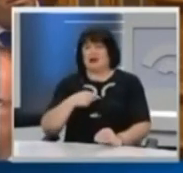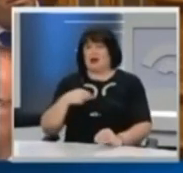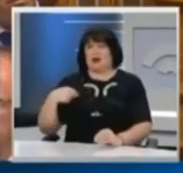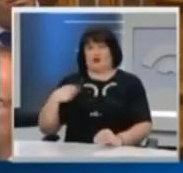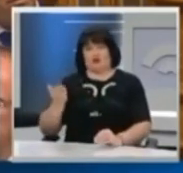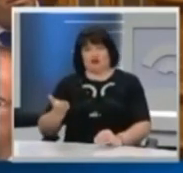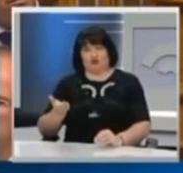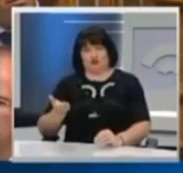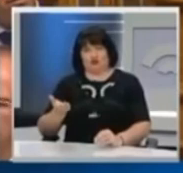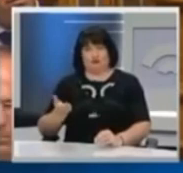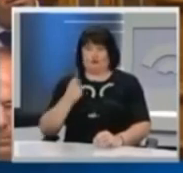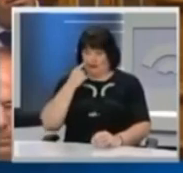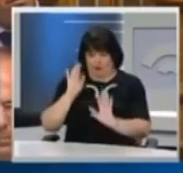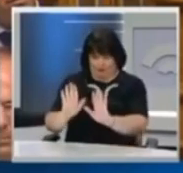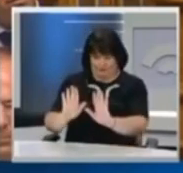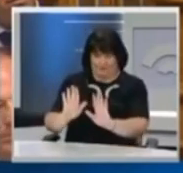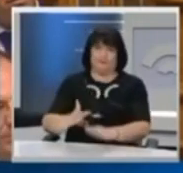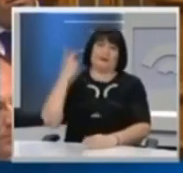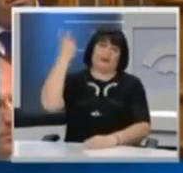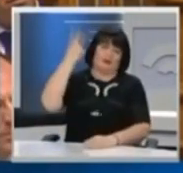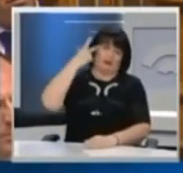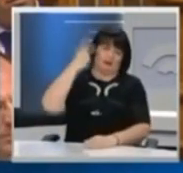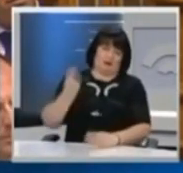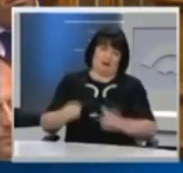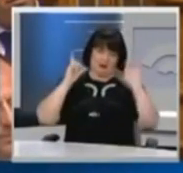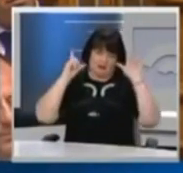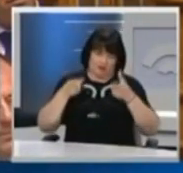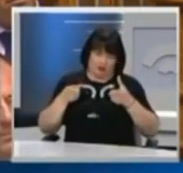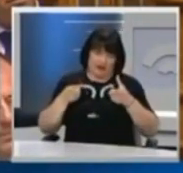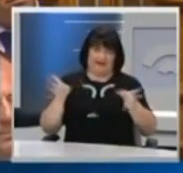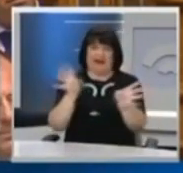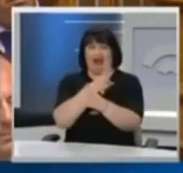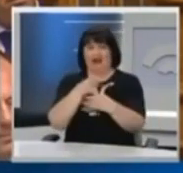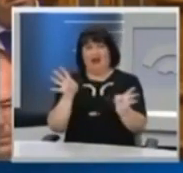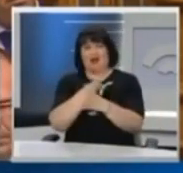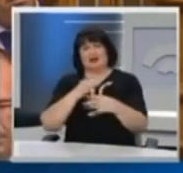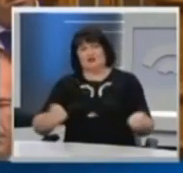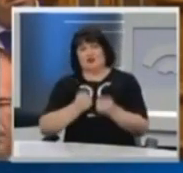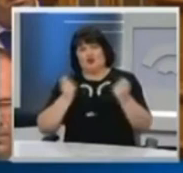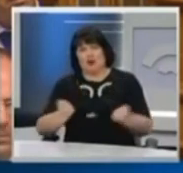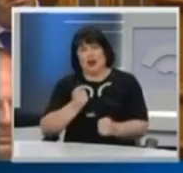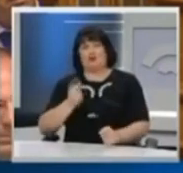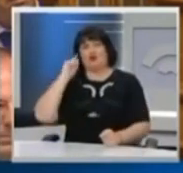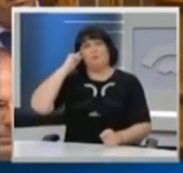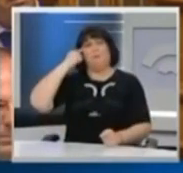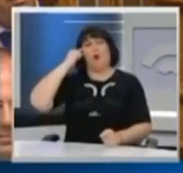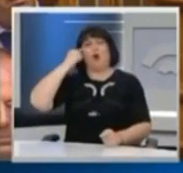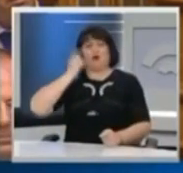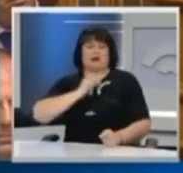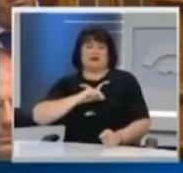δείτε. Το να κατηγορείτε τη Νέα Δημοκρατία για λαϊκισμό και για